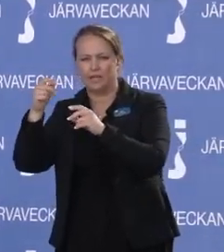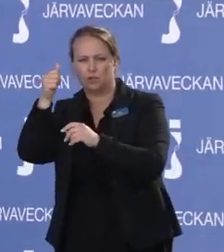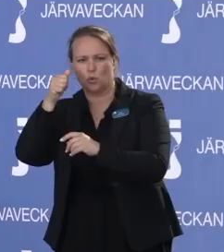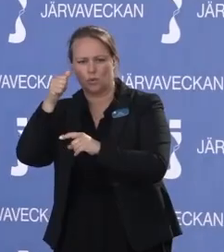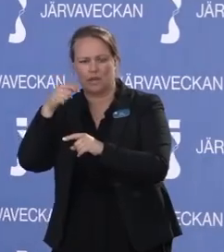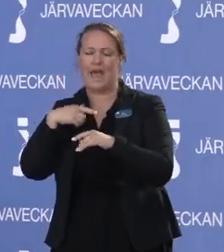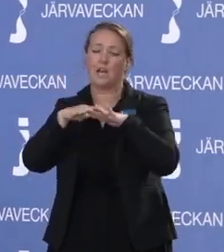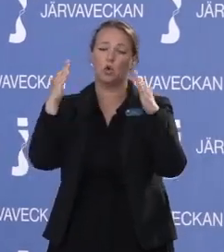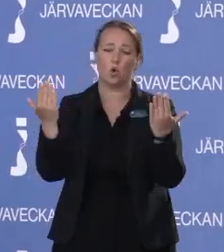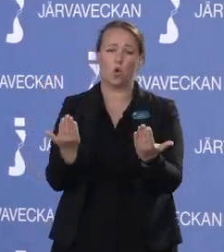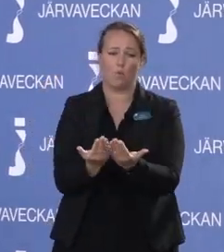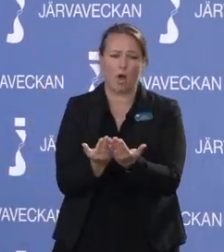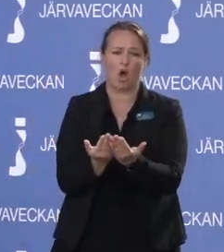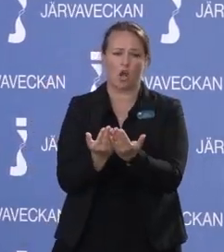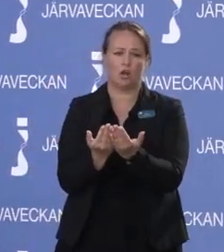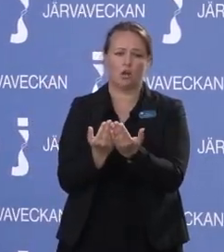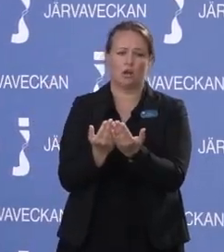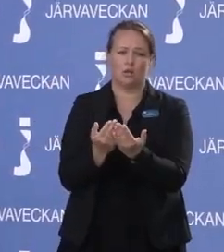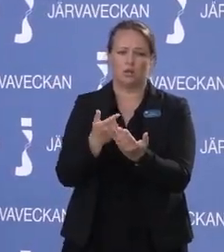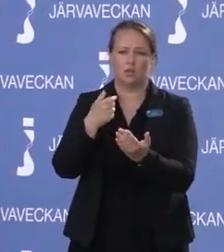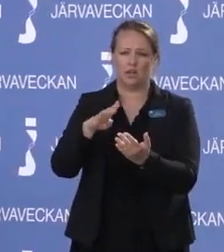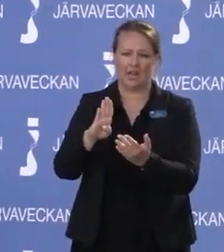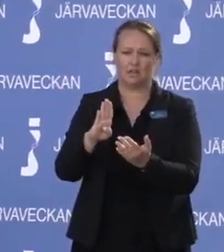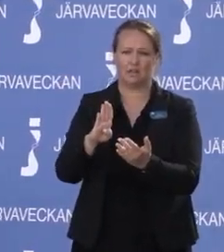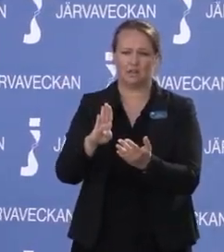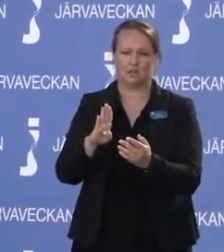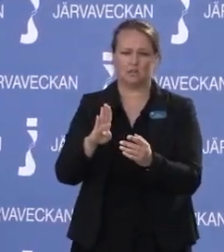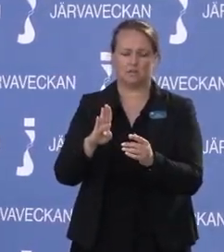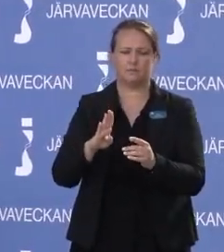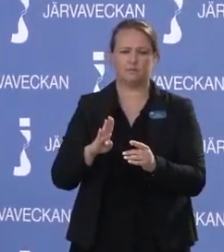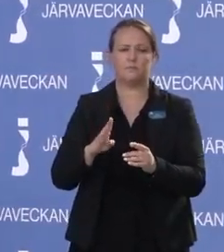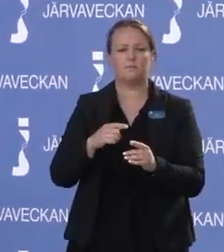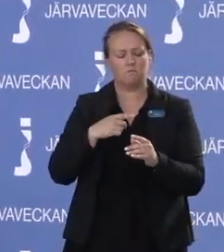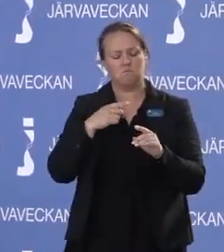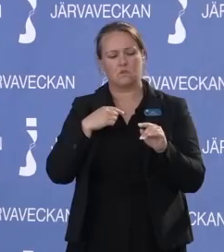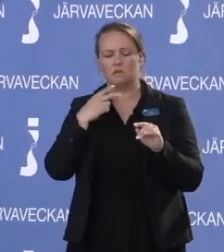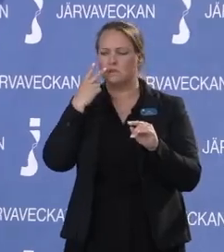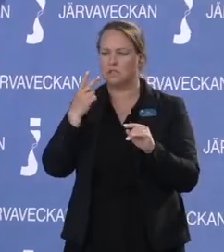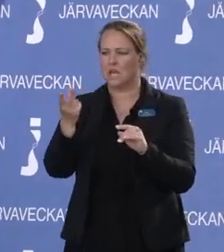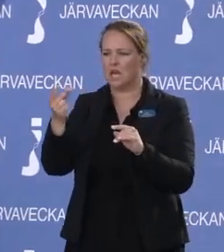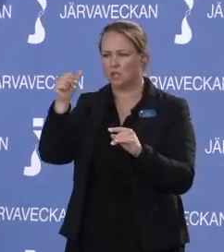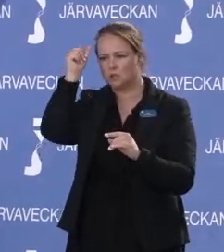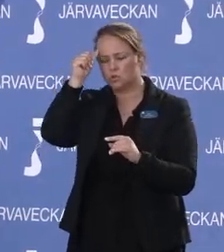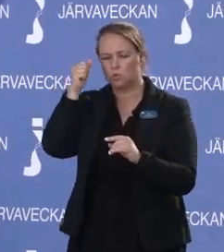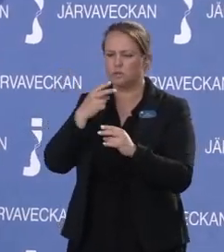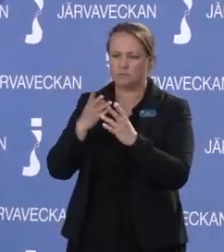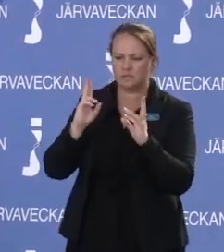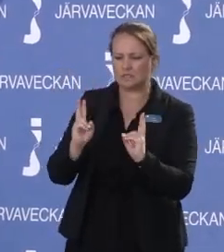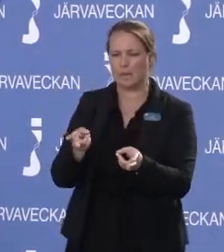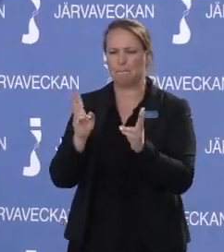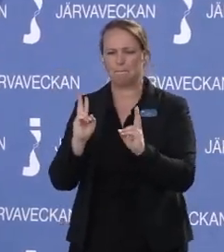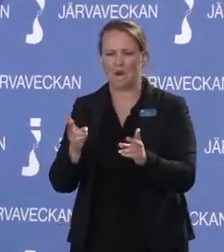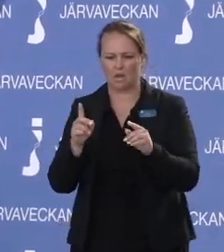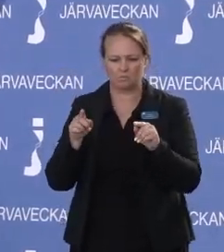och andra forskningsinstitut, till exempel i Oxford Reuters institut, visar på samma trender. Men